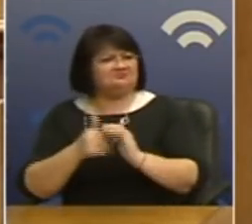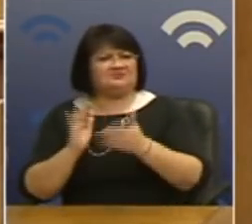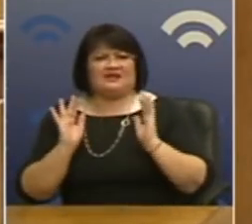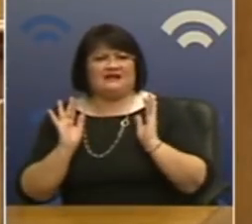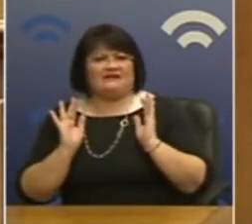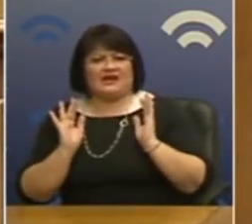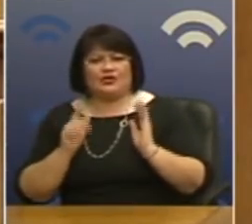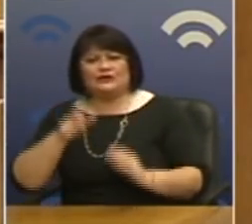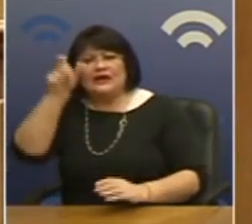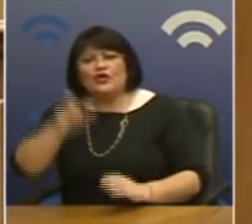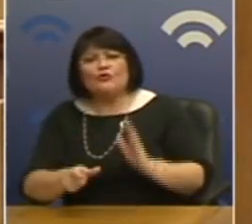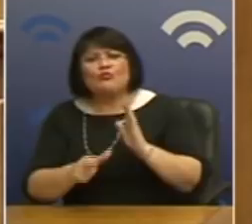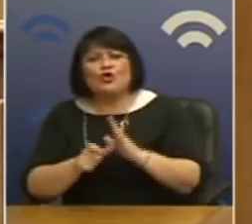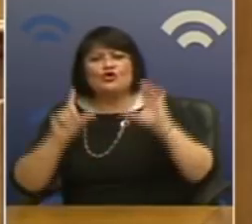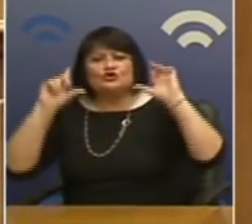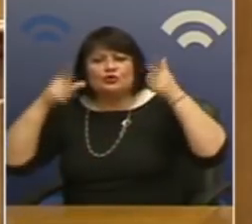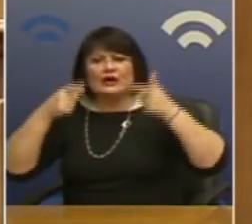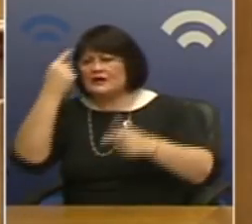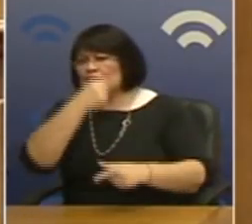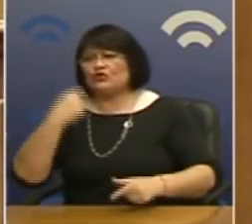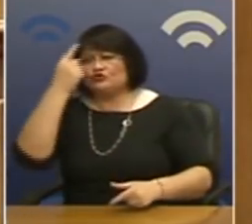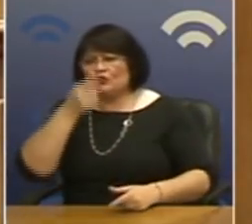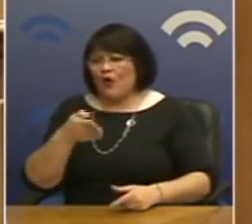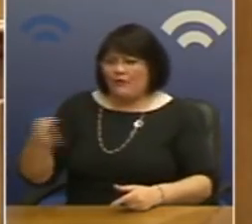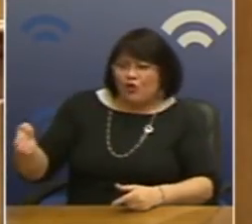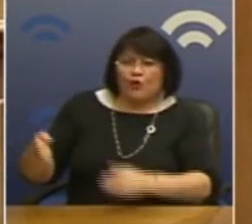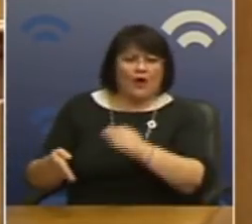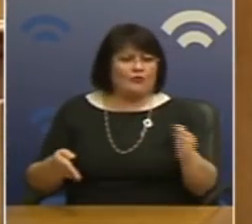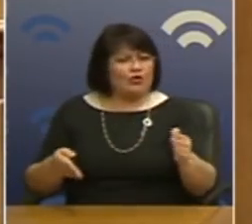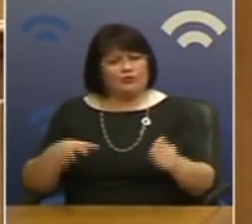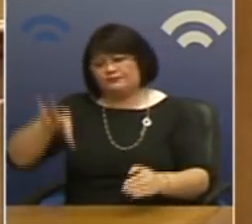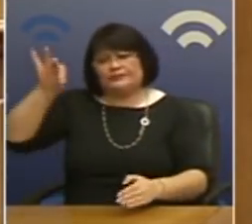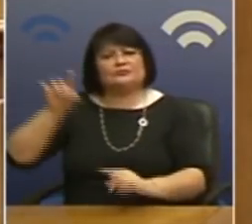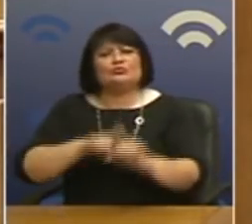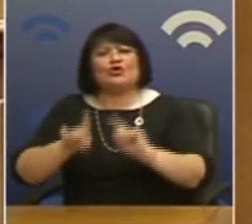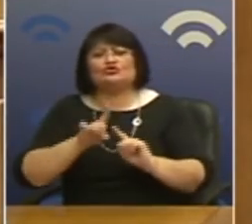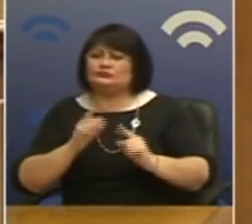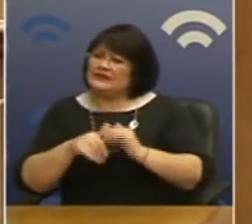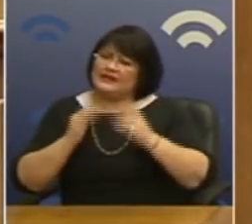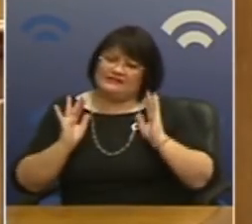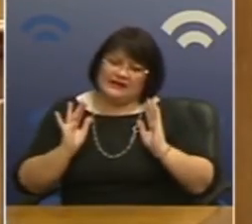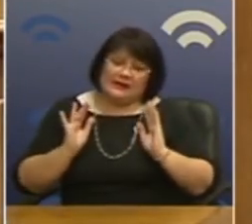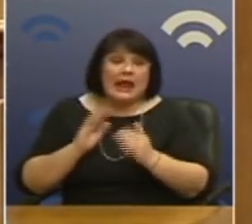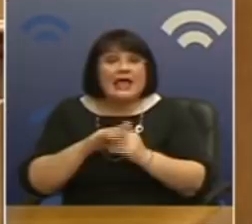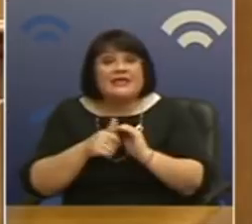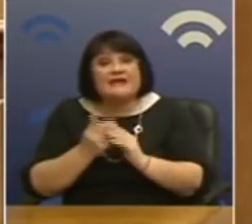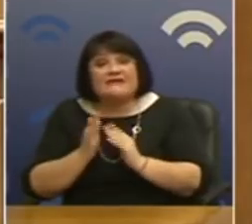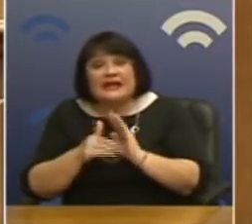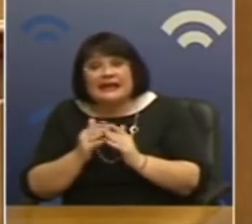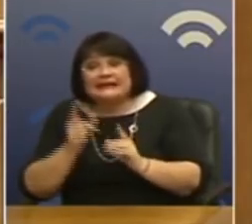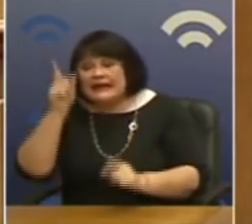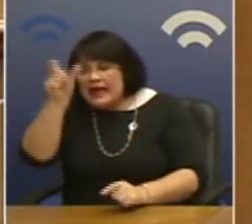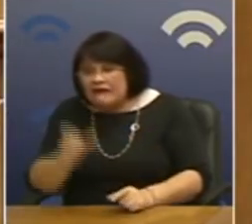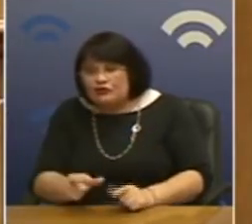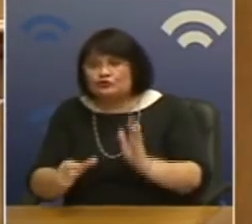αν αυτό το πρόσωπο θα προέρχεται από τον Α ή από τον Β πολιτικό χώρο. Την ενδιαφέρει κυρίως αυτό το πρόσωπο